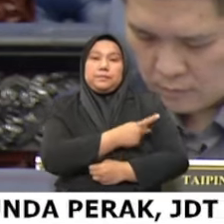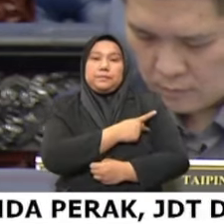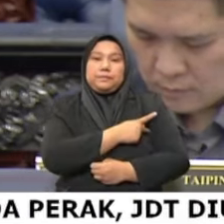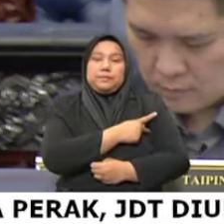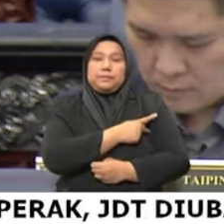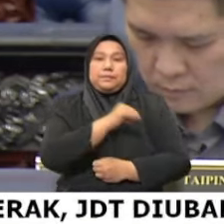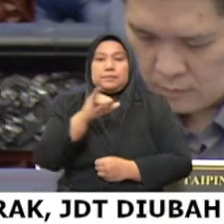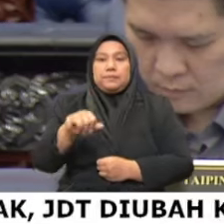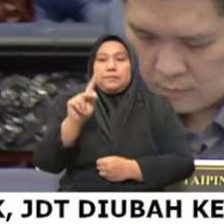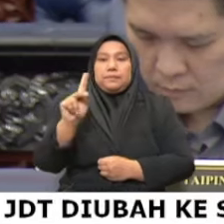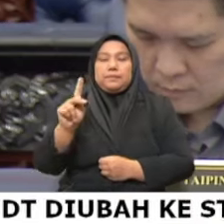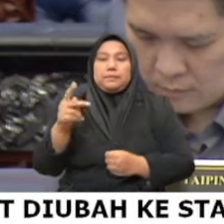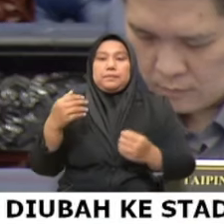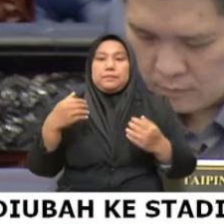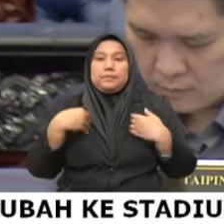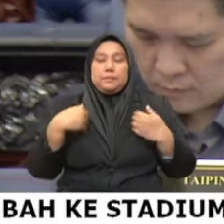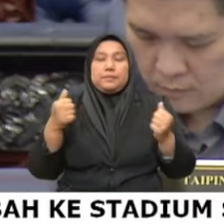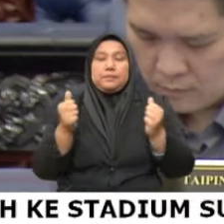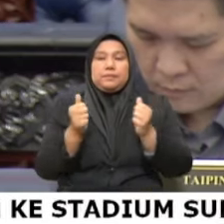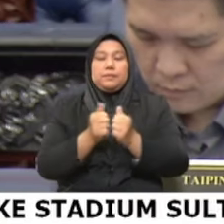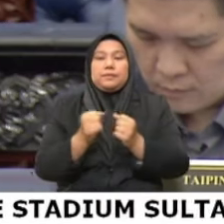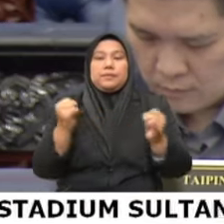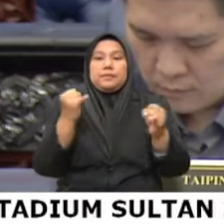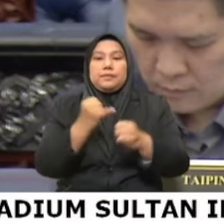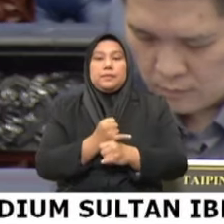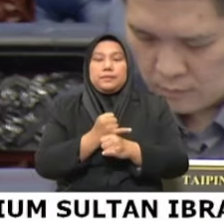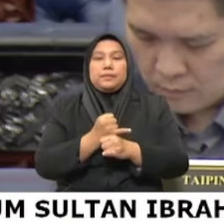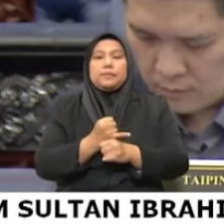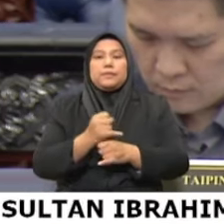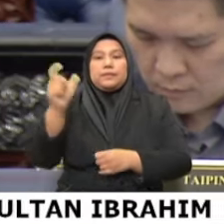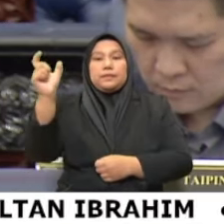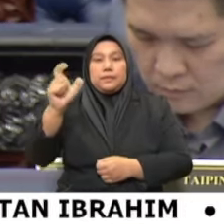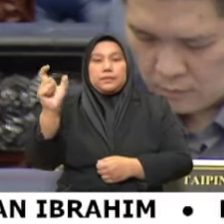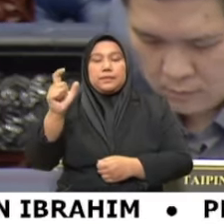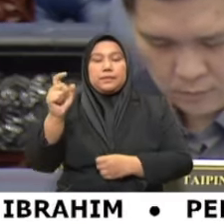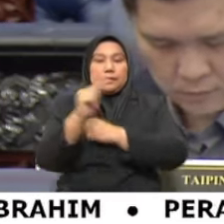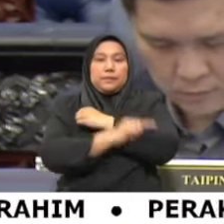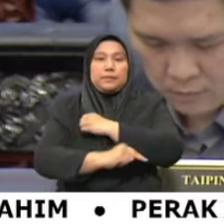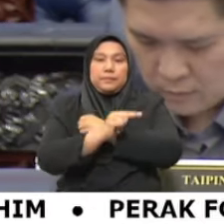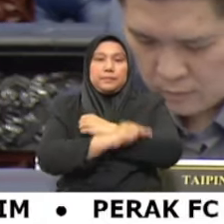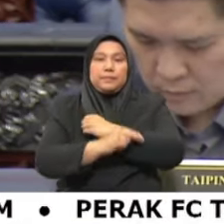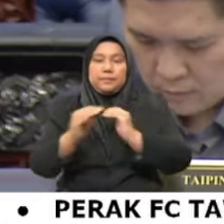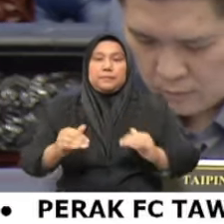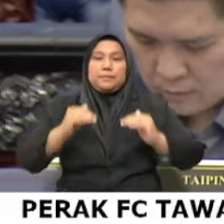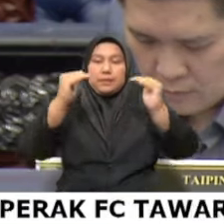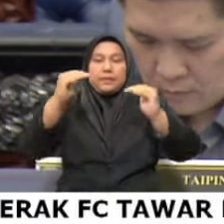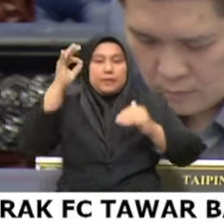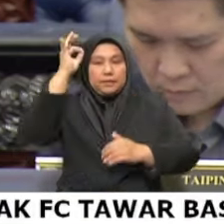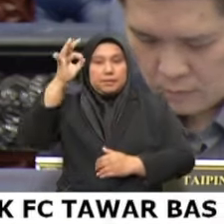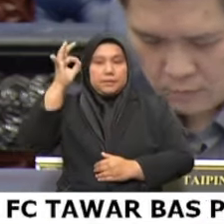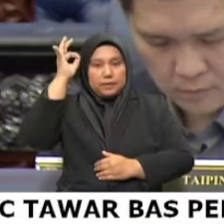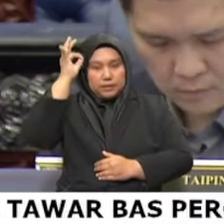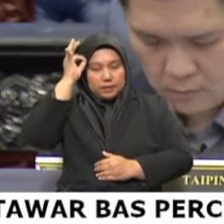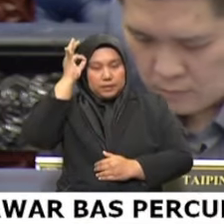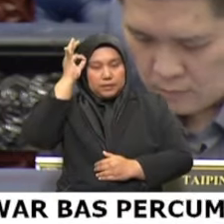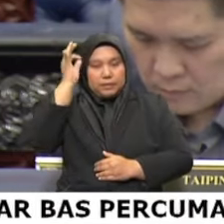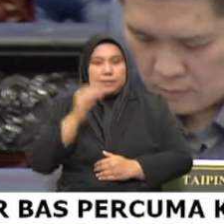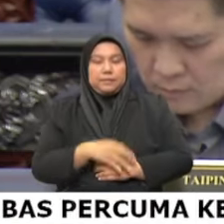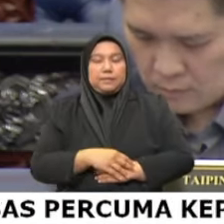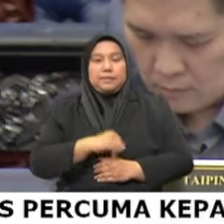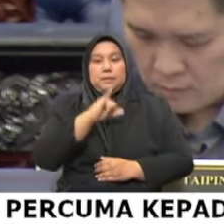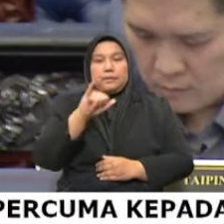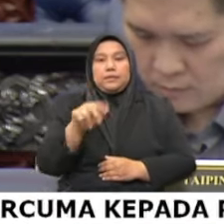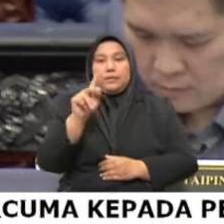kuasa sedia ada dengan Jabatan Agama Islam Negeri-Negeri dan juga agensi berkaitan di peringkat persekutuan, antaranya Jawatan